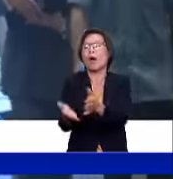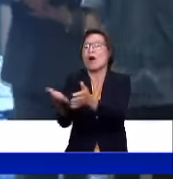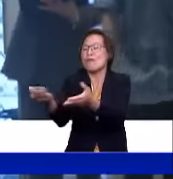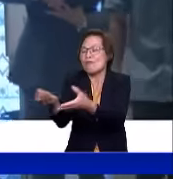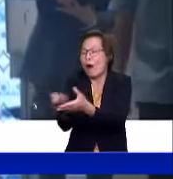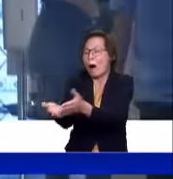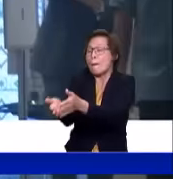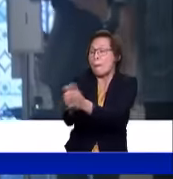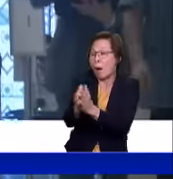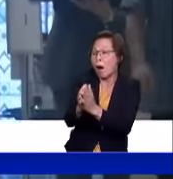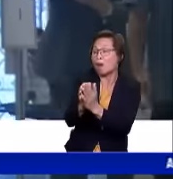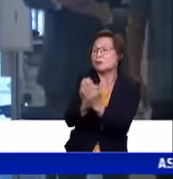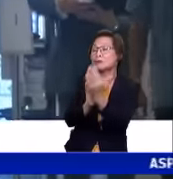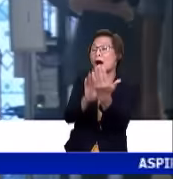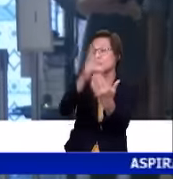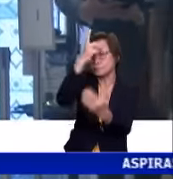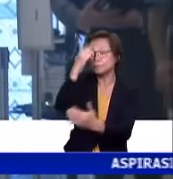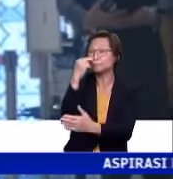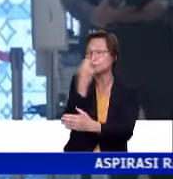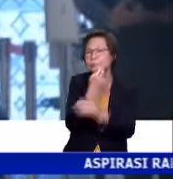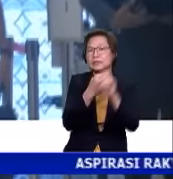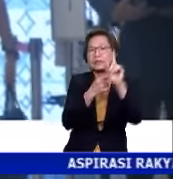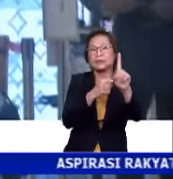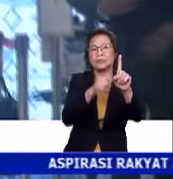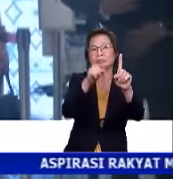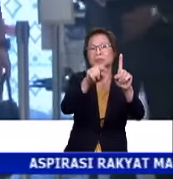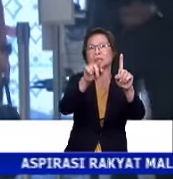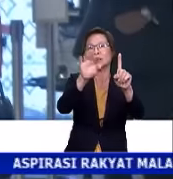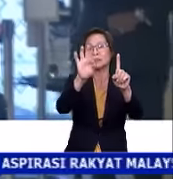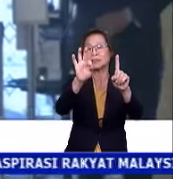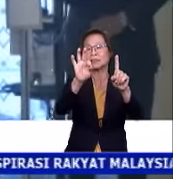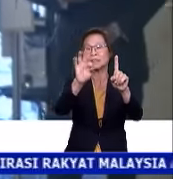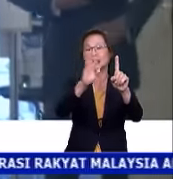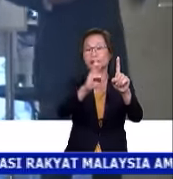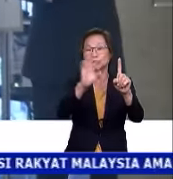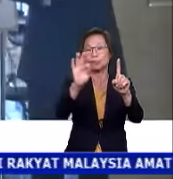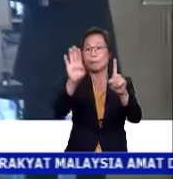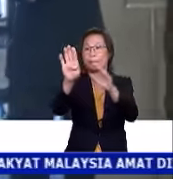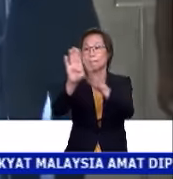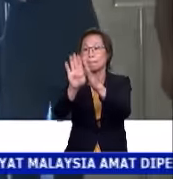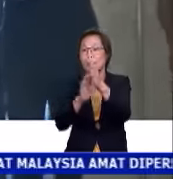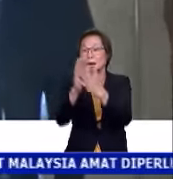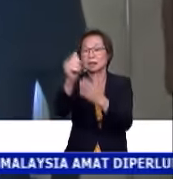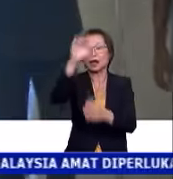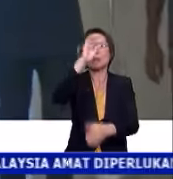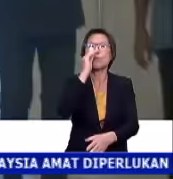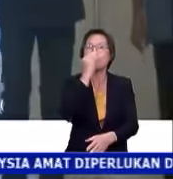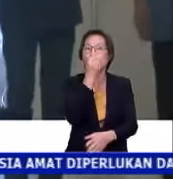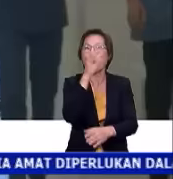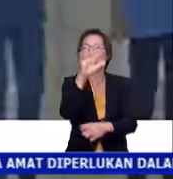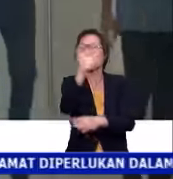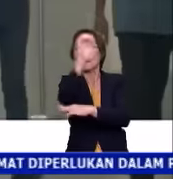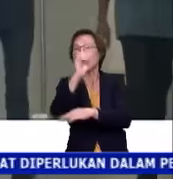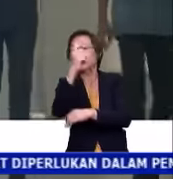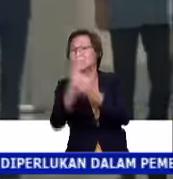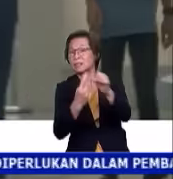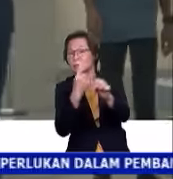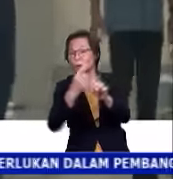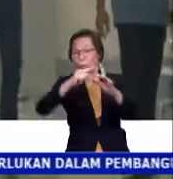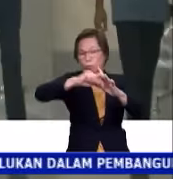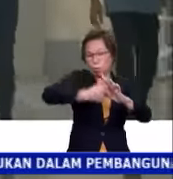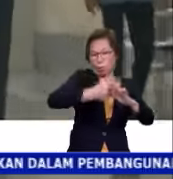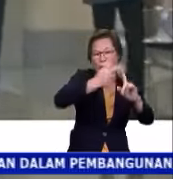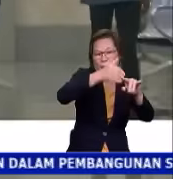Datuk Seri Najib bernilai lebih RM1.69 bilion termasuk kadar faedah 5% setahun